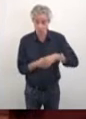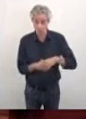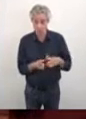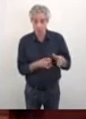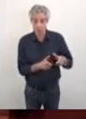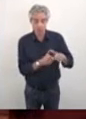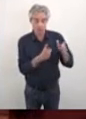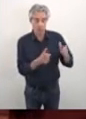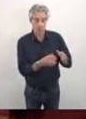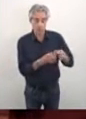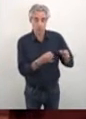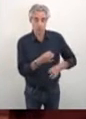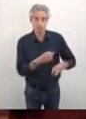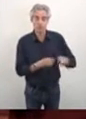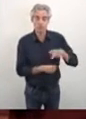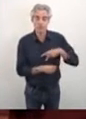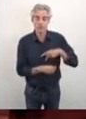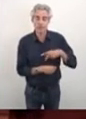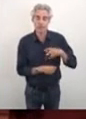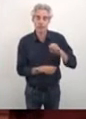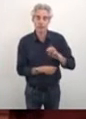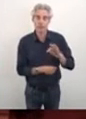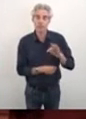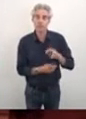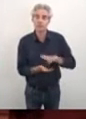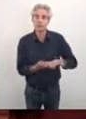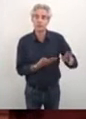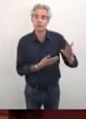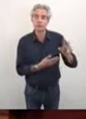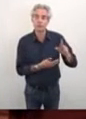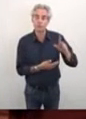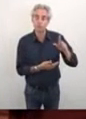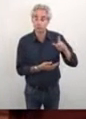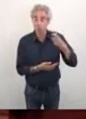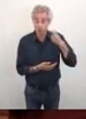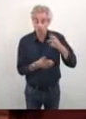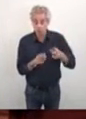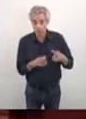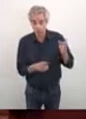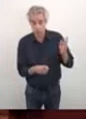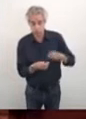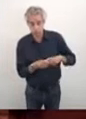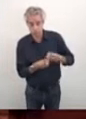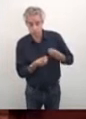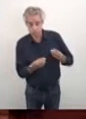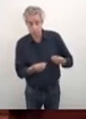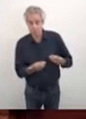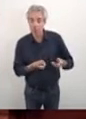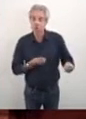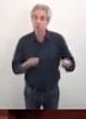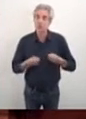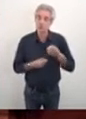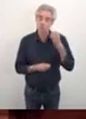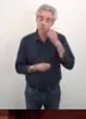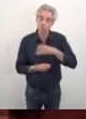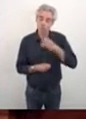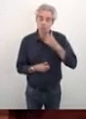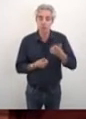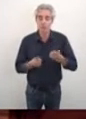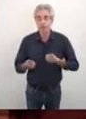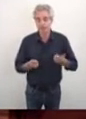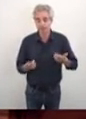la solution My IT Footprint de la société Aguaro, qui permet d'ancrer ces enjeux dans la gestion quotidienne de nos